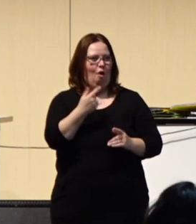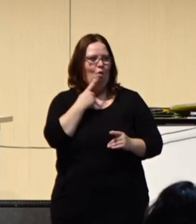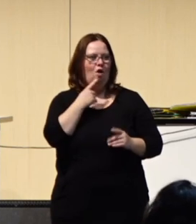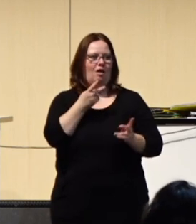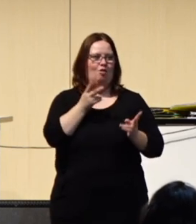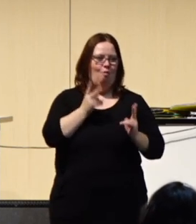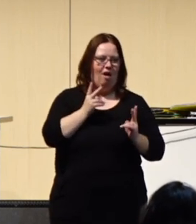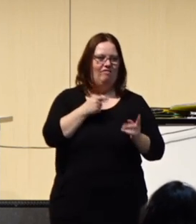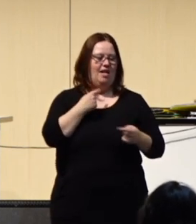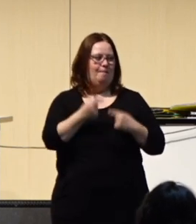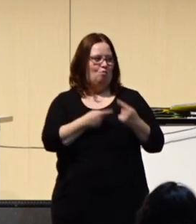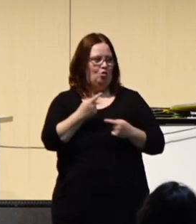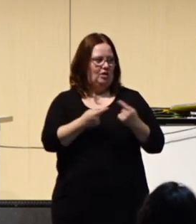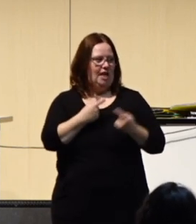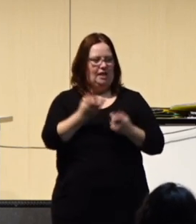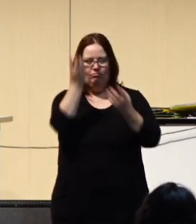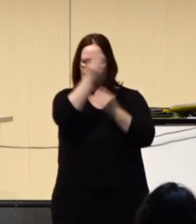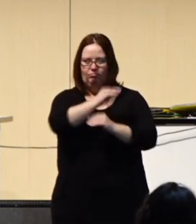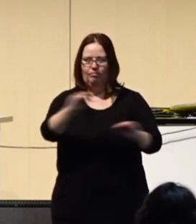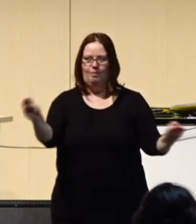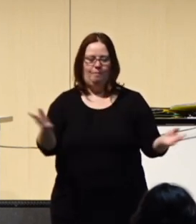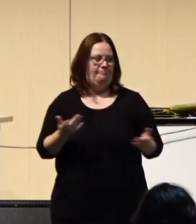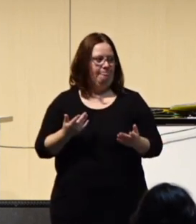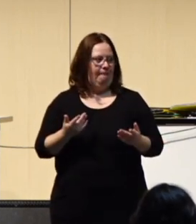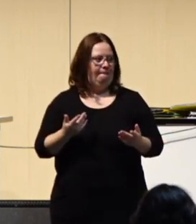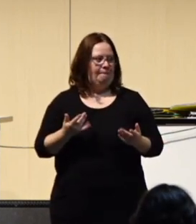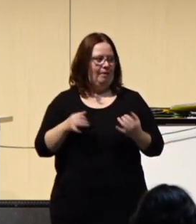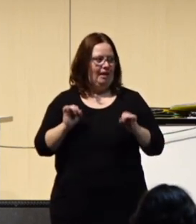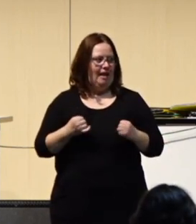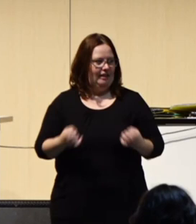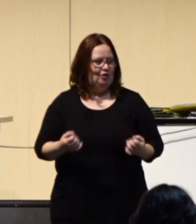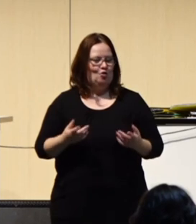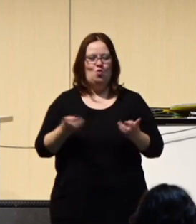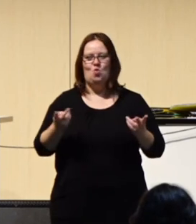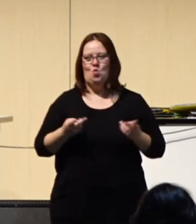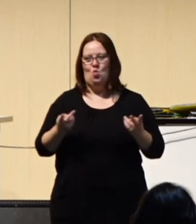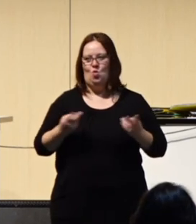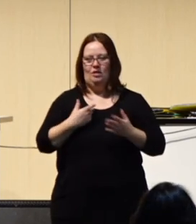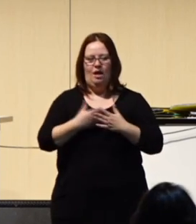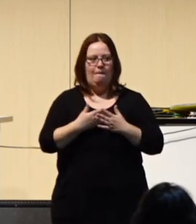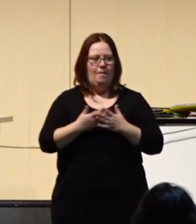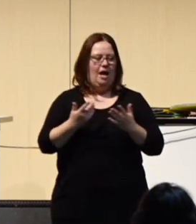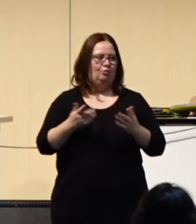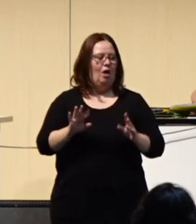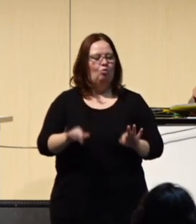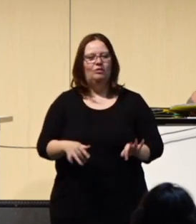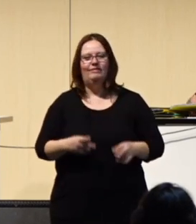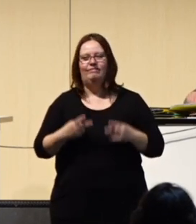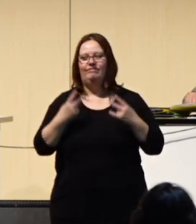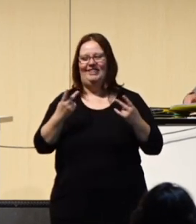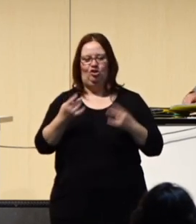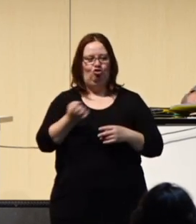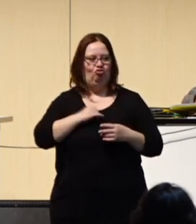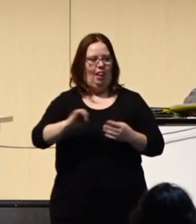sonstigen Prozessen nicht erhalten können oder wo gerade jetzt pandemiebedingt